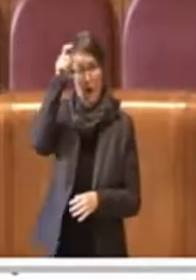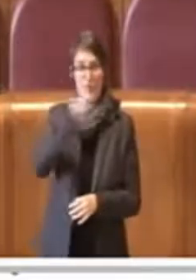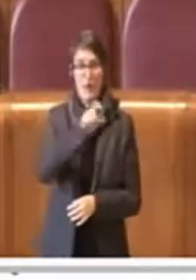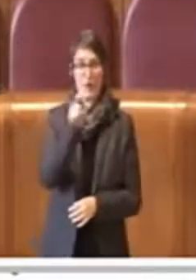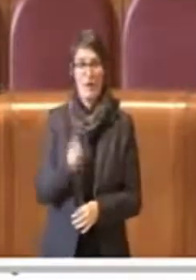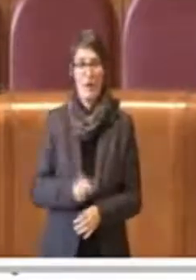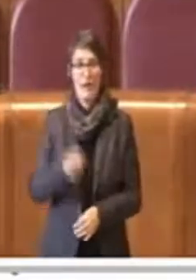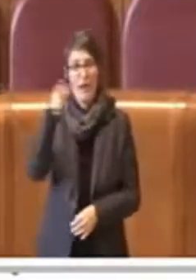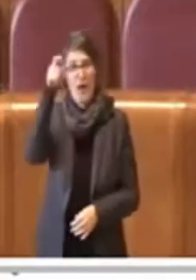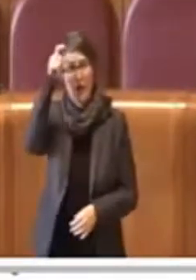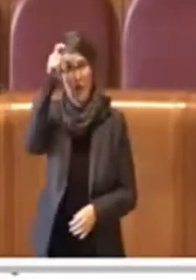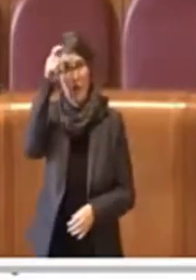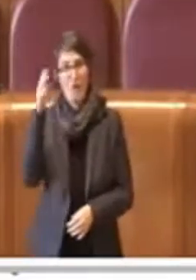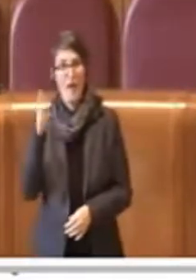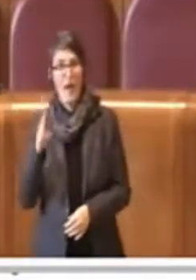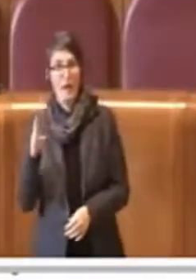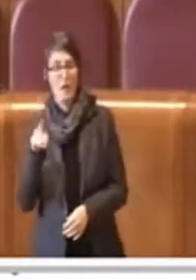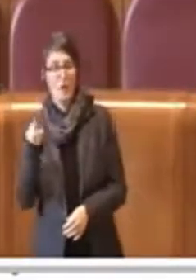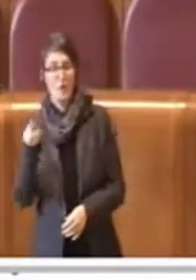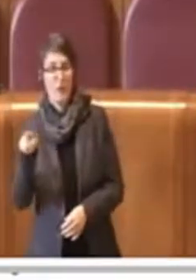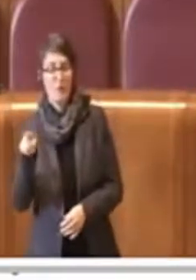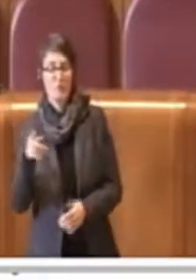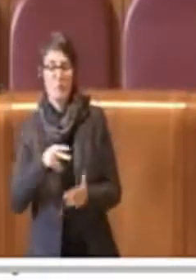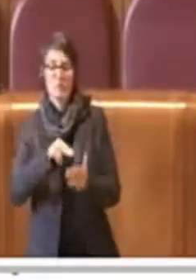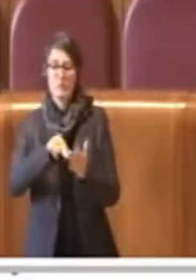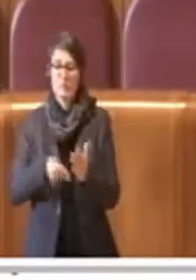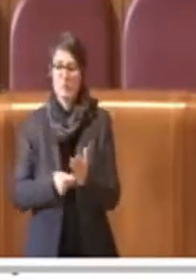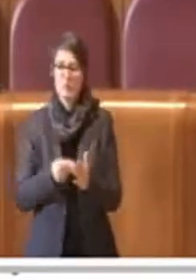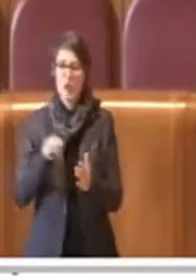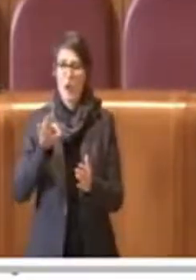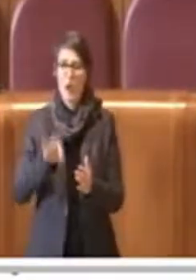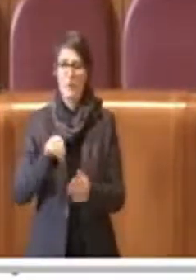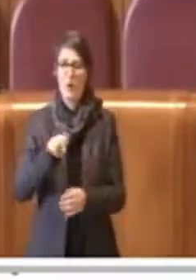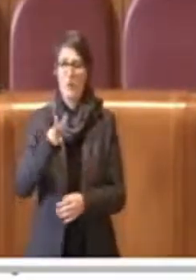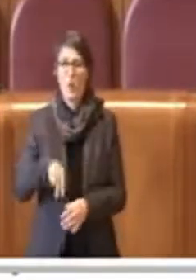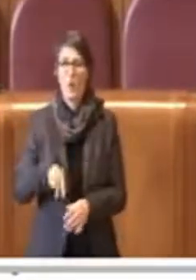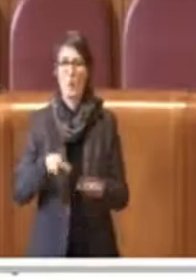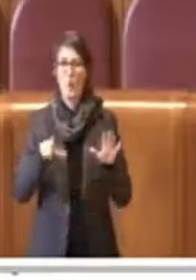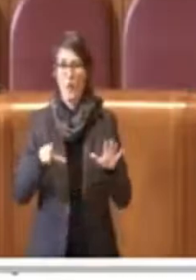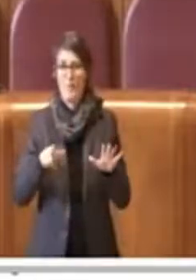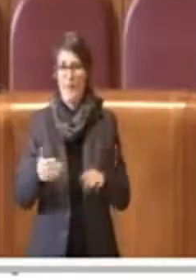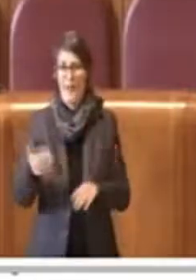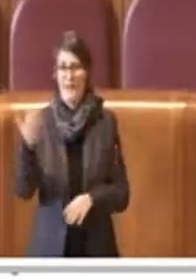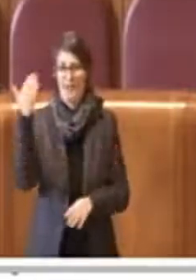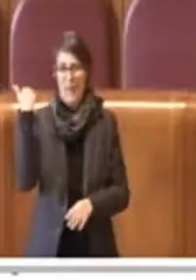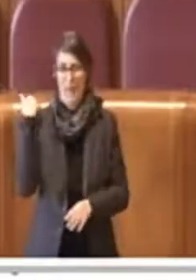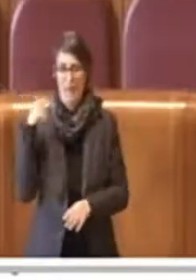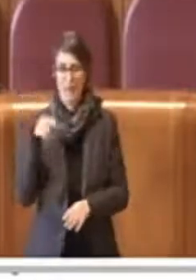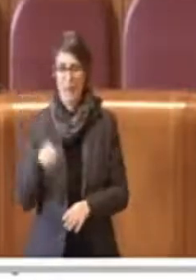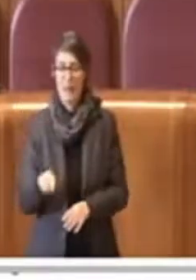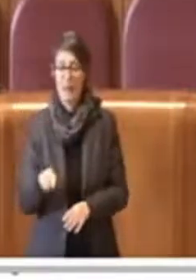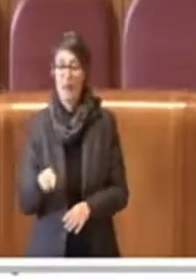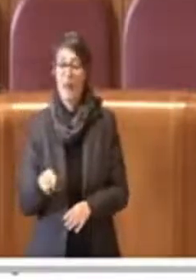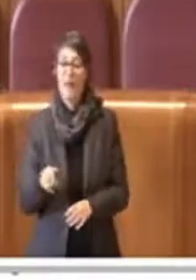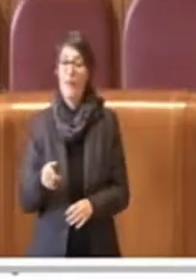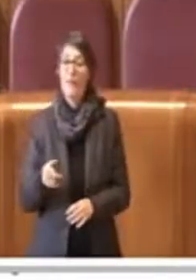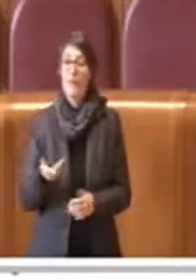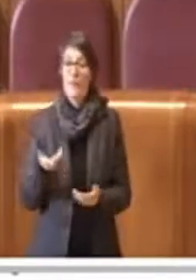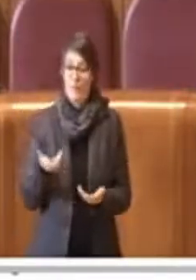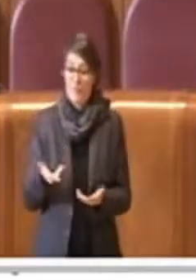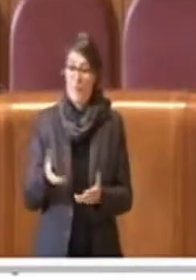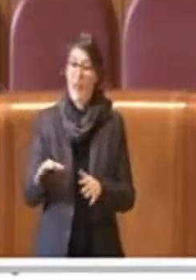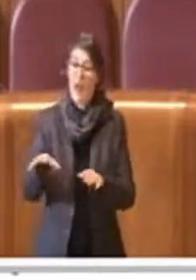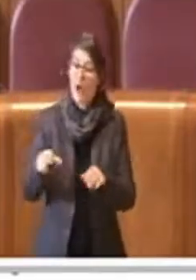bielorusso, siglato addirittura nel lontano 2007, e che rende l'accoglienza dei bambini di